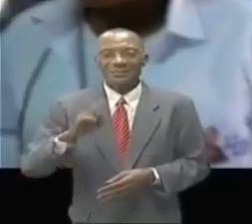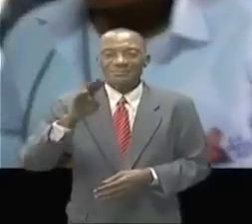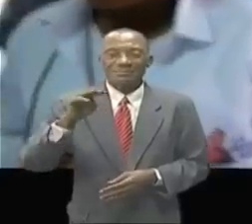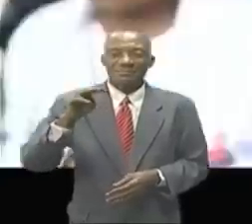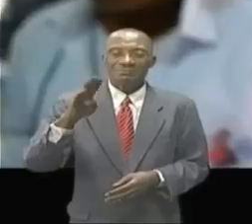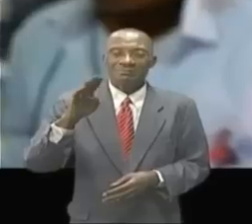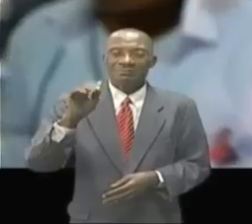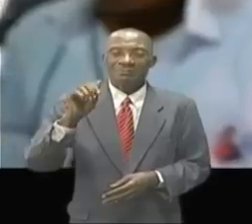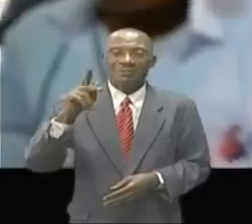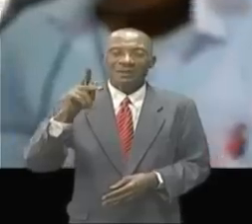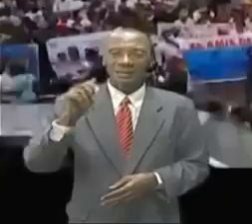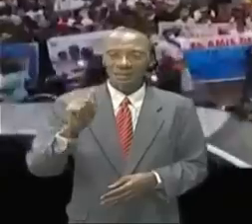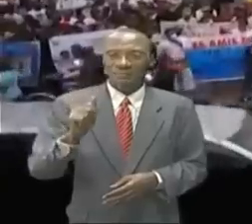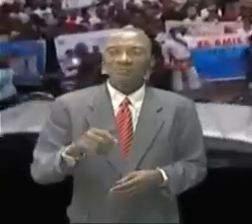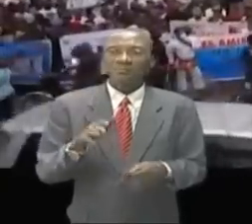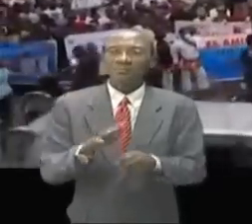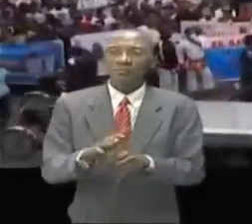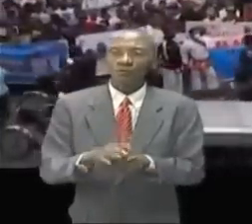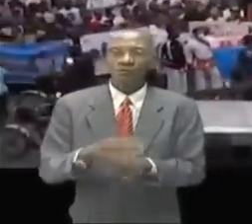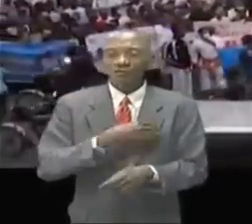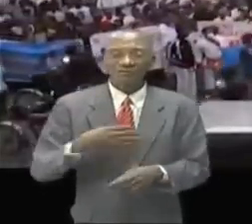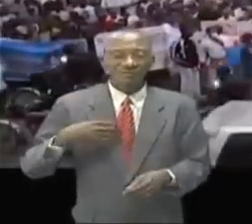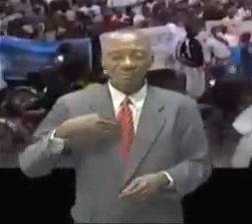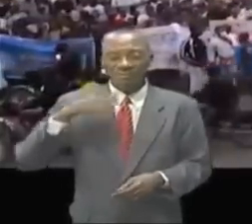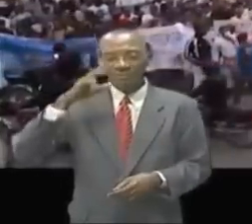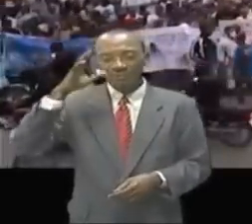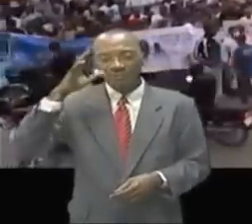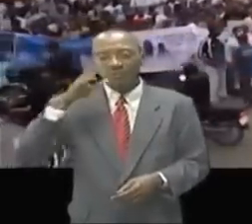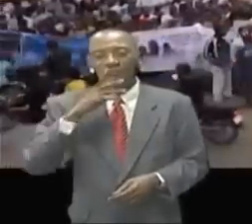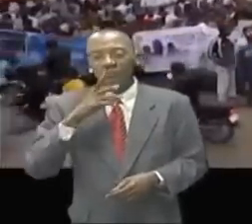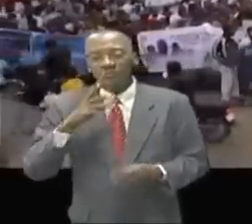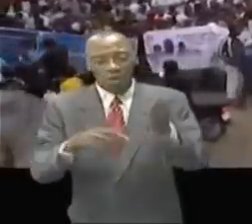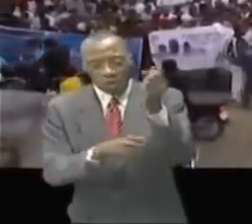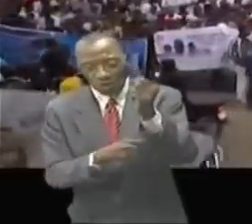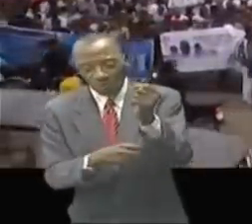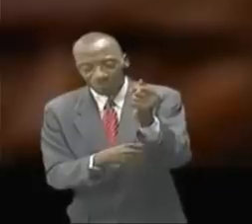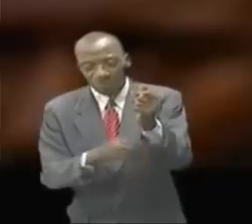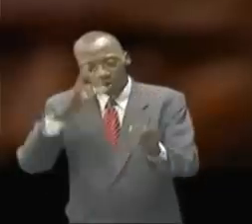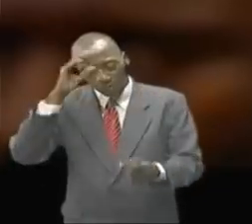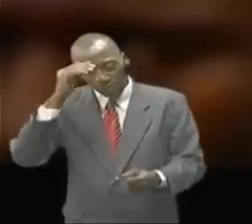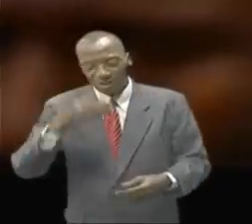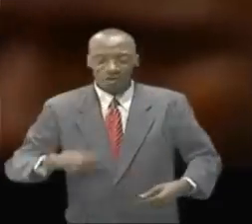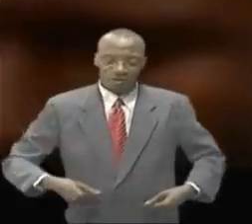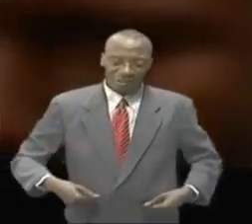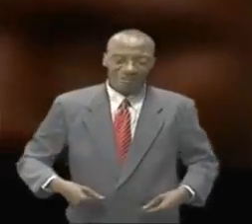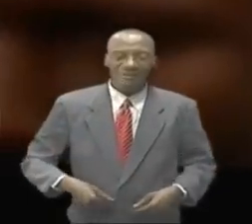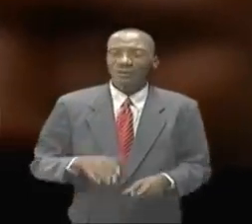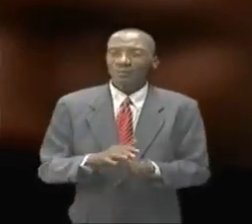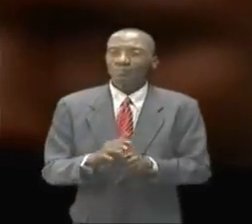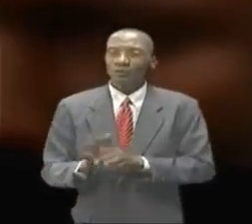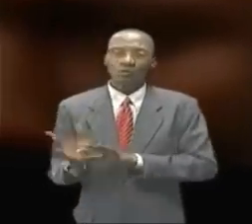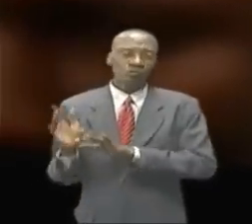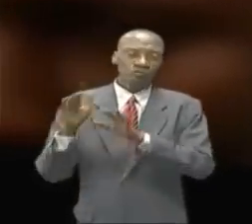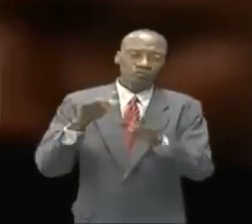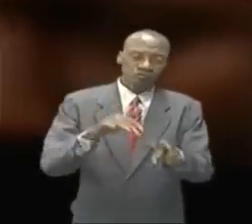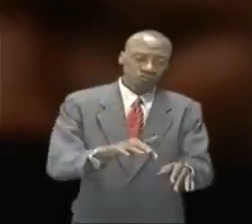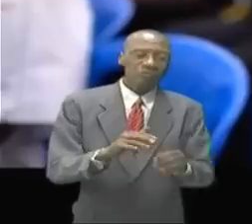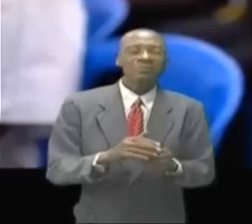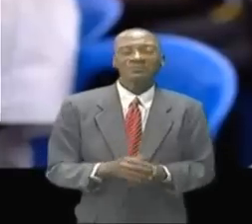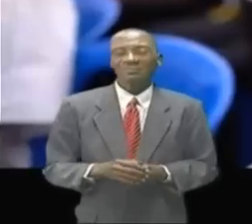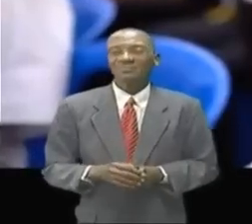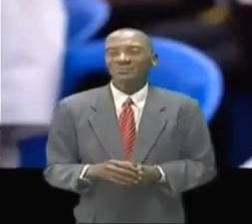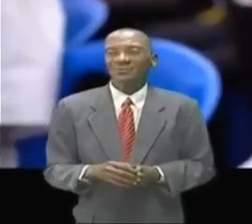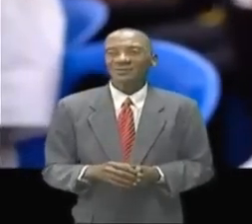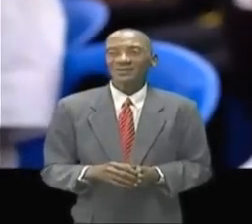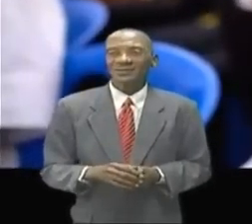d'une centaine de femmes, hommes et jeunes ont adhéré à l'ACP avec à leur tête une Congolaise et leader d'opinion,